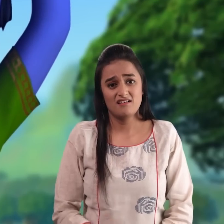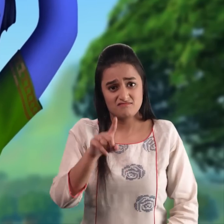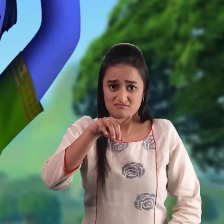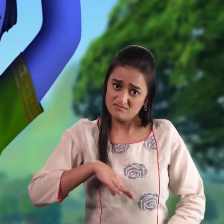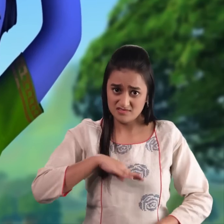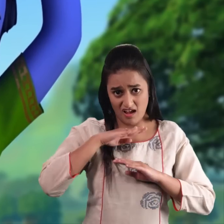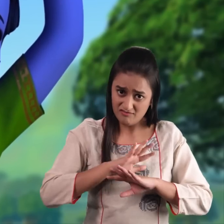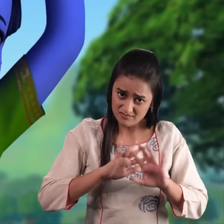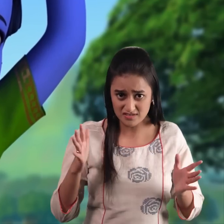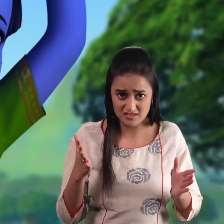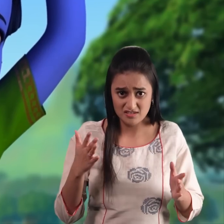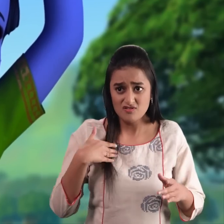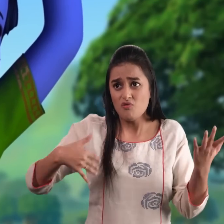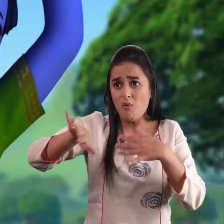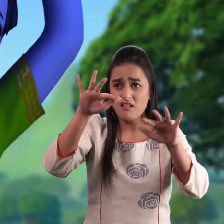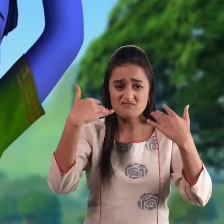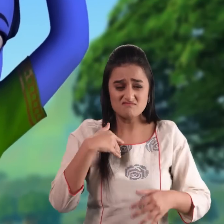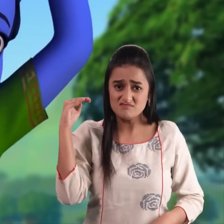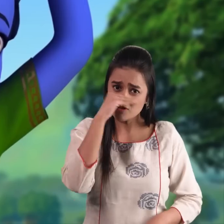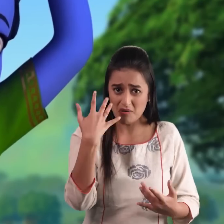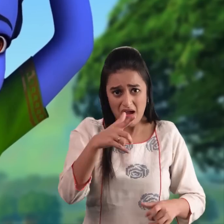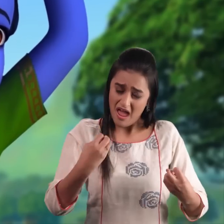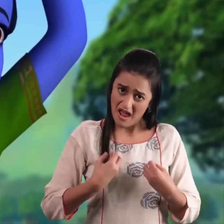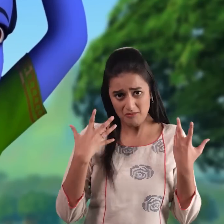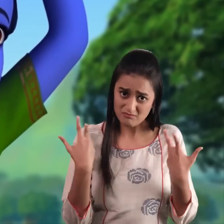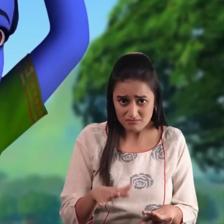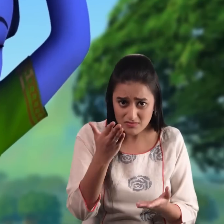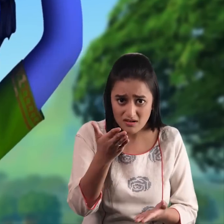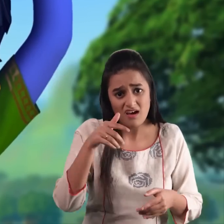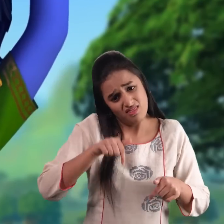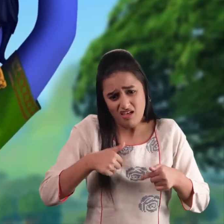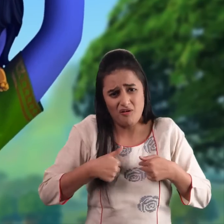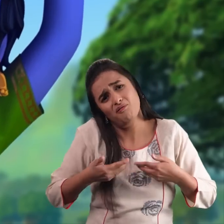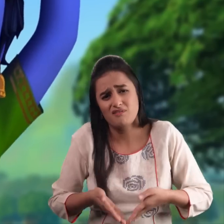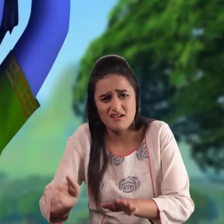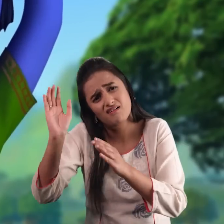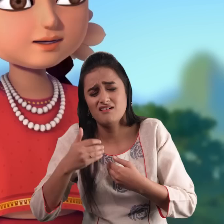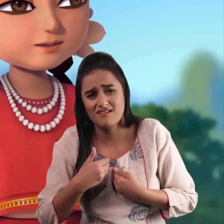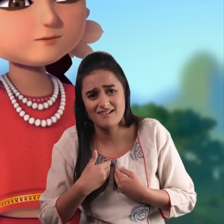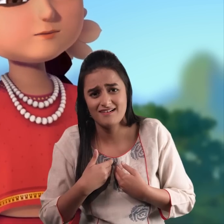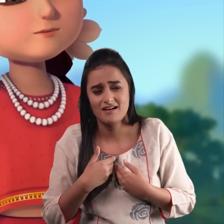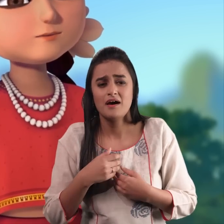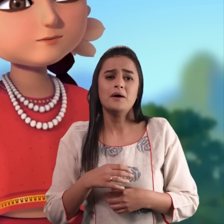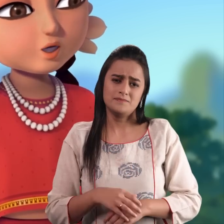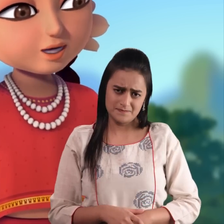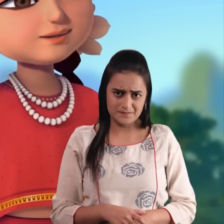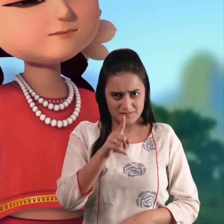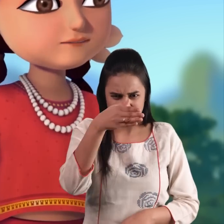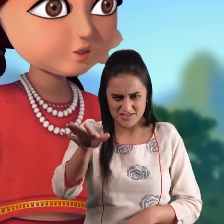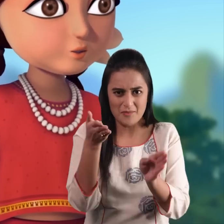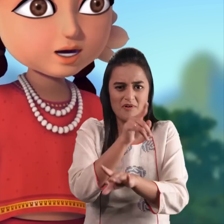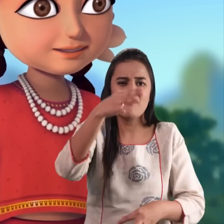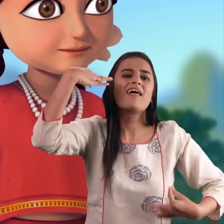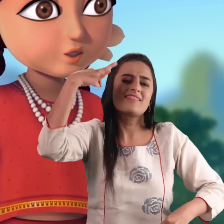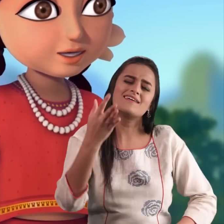तुम्हारा मन भर गया? इस तरह मुझे लज्जित करके तुम सब प्रसन्न हो गए ना? अब तो मैं जा सकता हूँ। जाने से